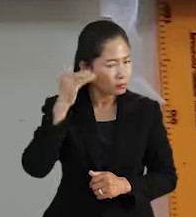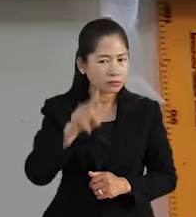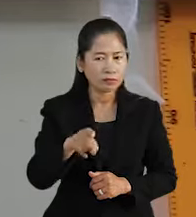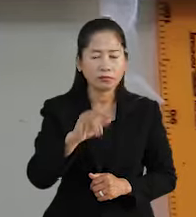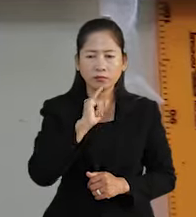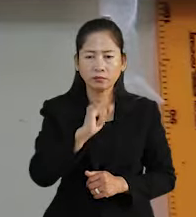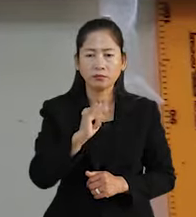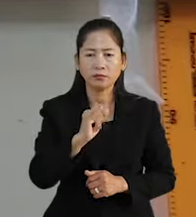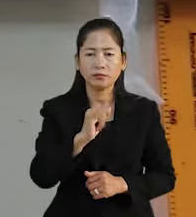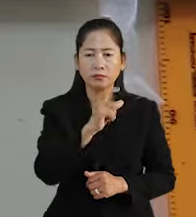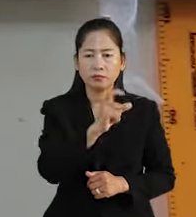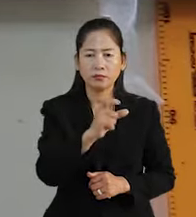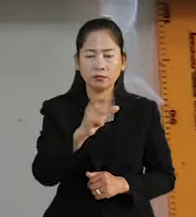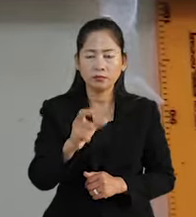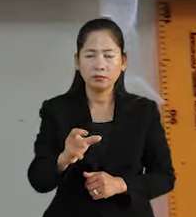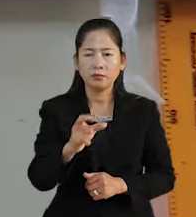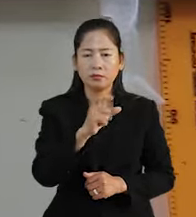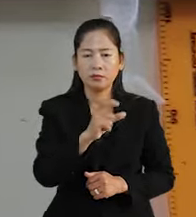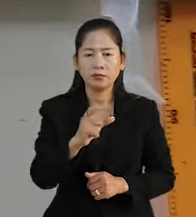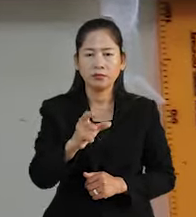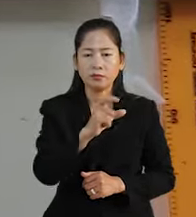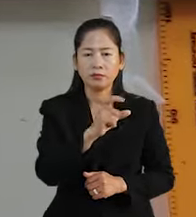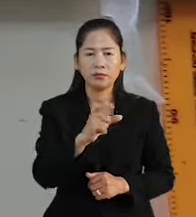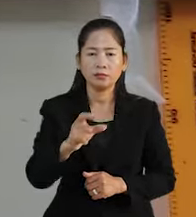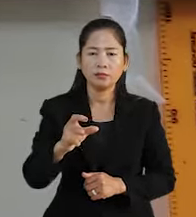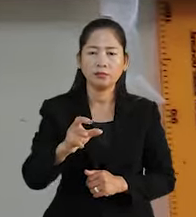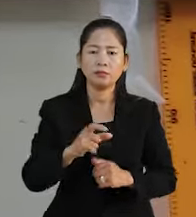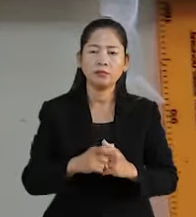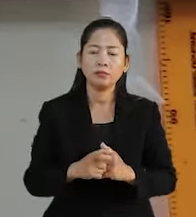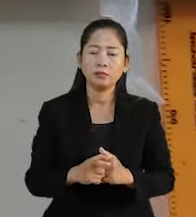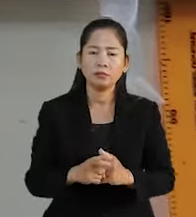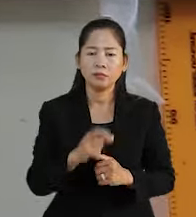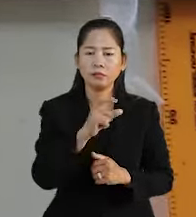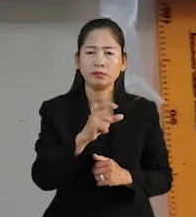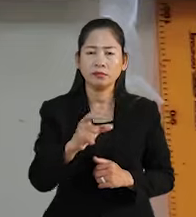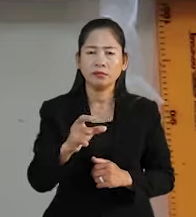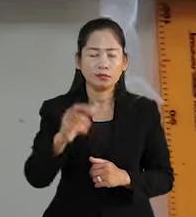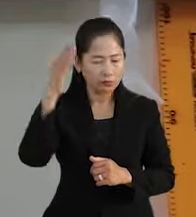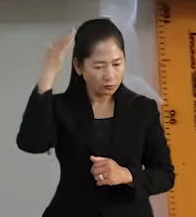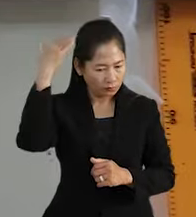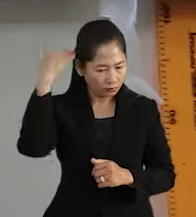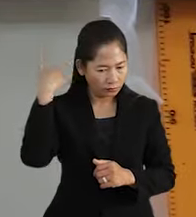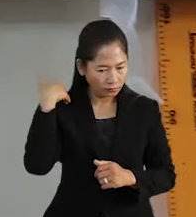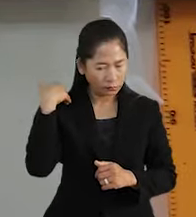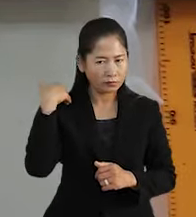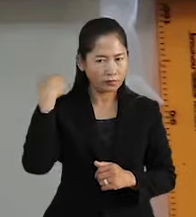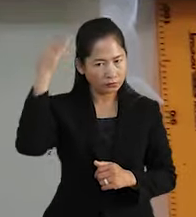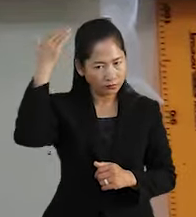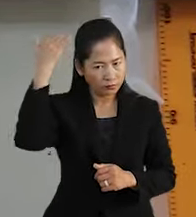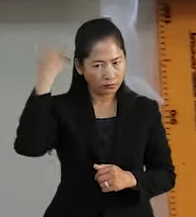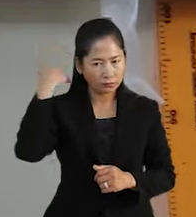ព្រោះគាត់ជាអីកូនថែមខ្លឹមសារមកក៏ឲ្យតាមព្រោះព្រោះគាត់ជាស្ត្រី